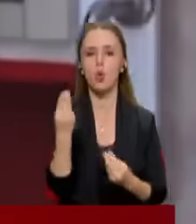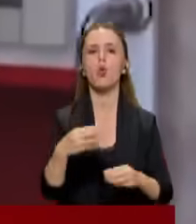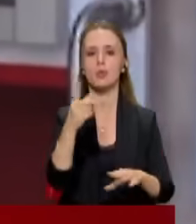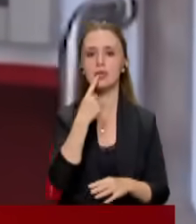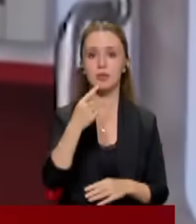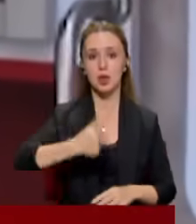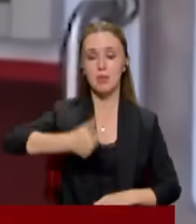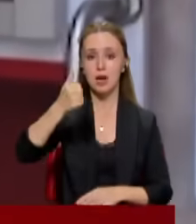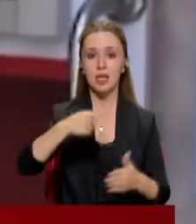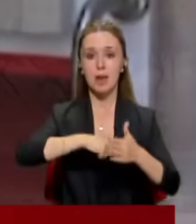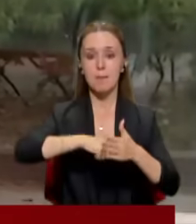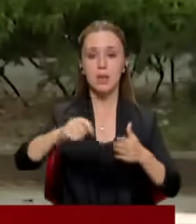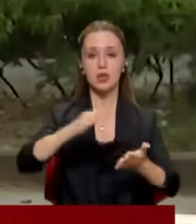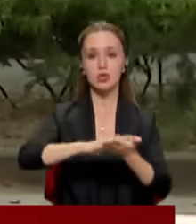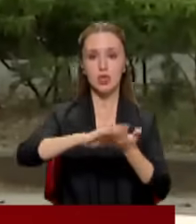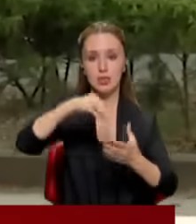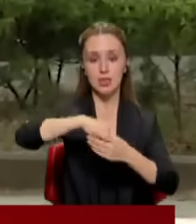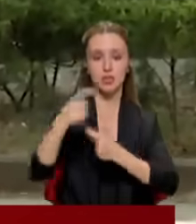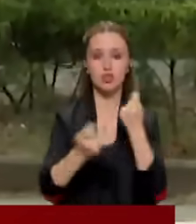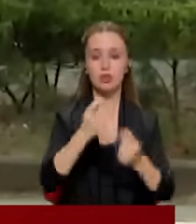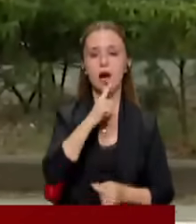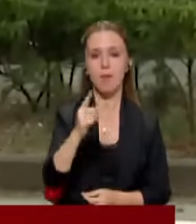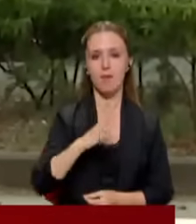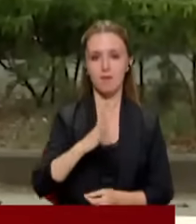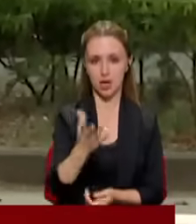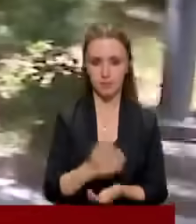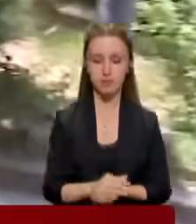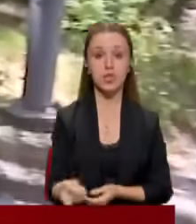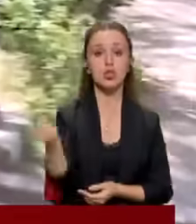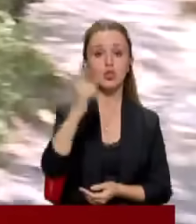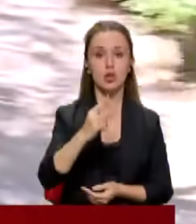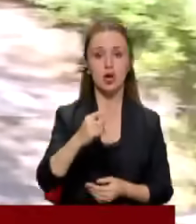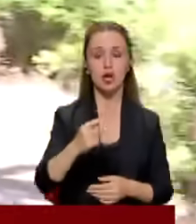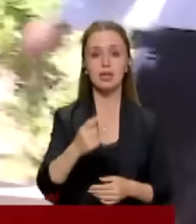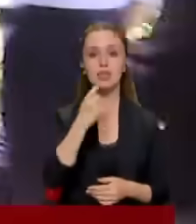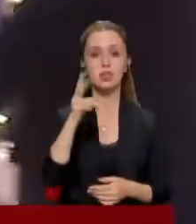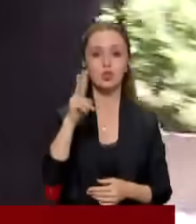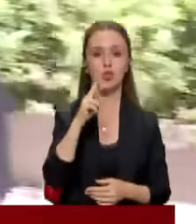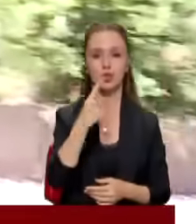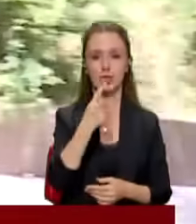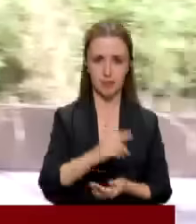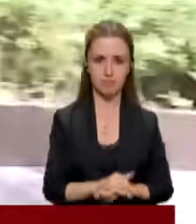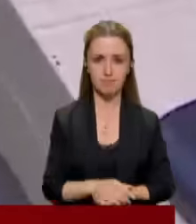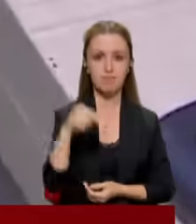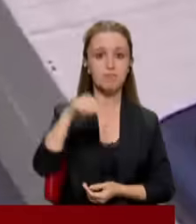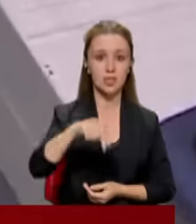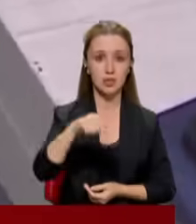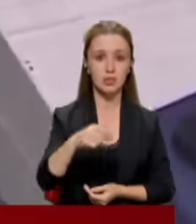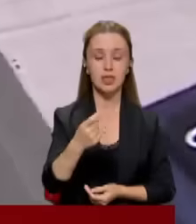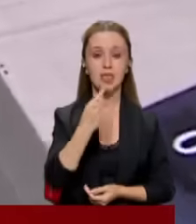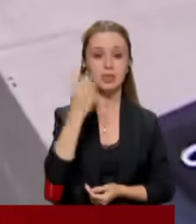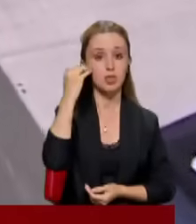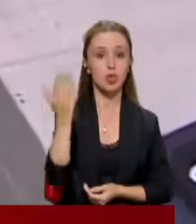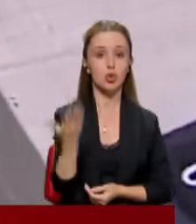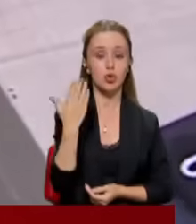demiş, bakanlara maaş düzenlemesi için çalışma talimatı vermişti. Sonra en geç yıl sonunu işaret etti. Şimdi ise